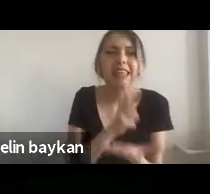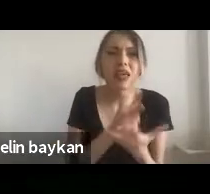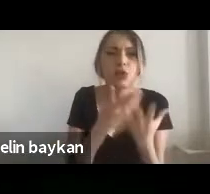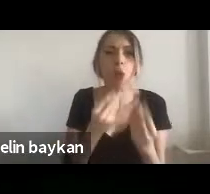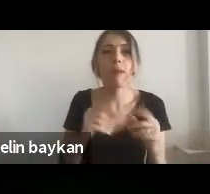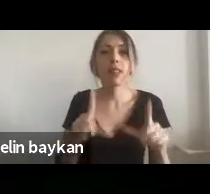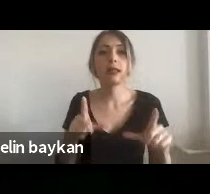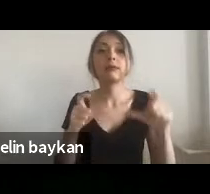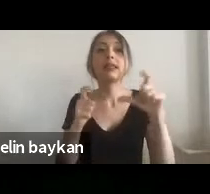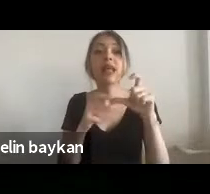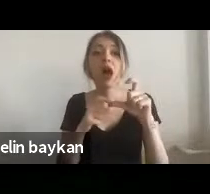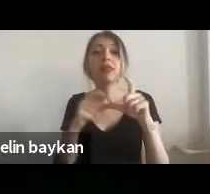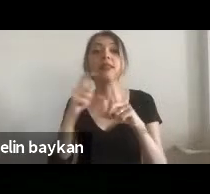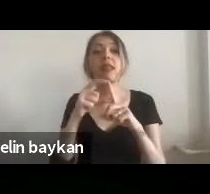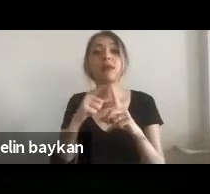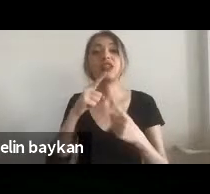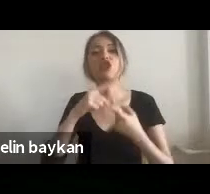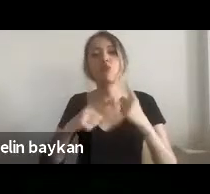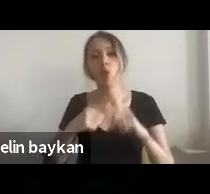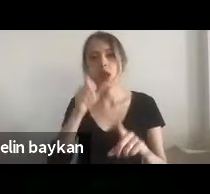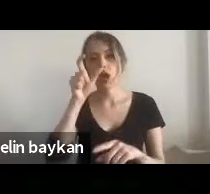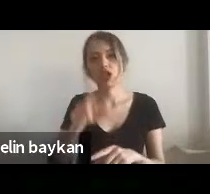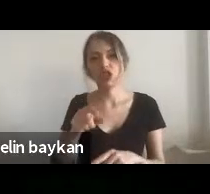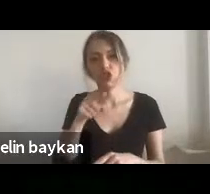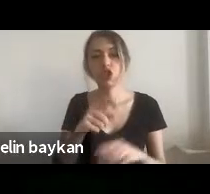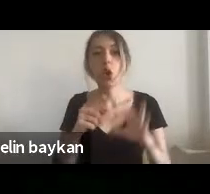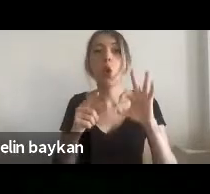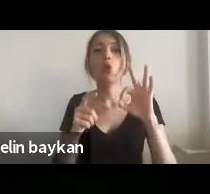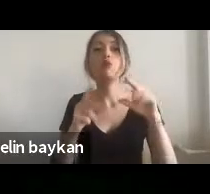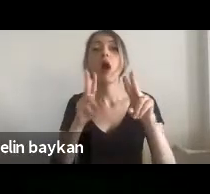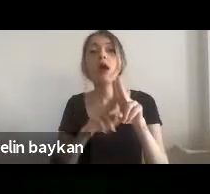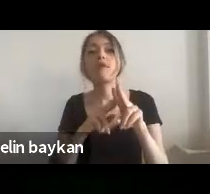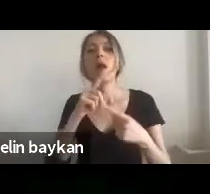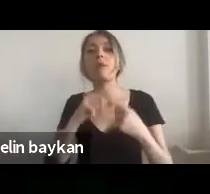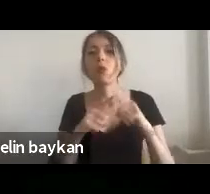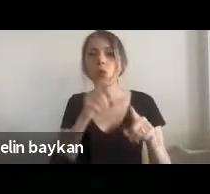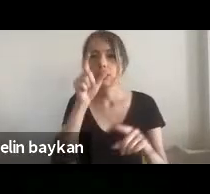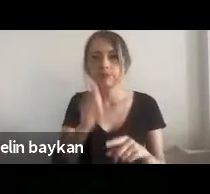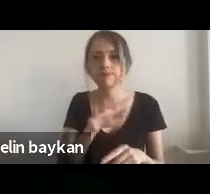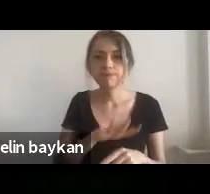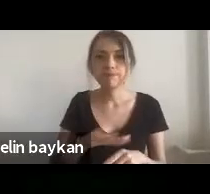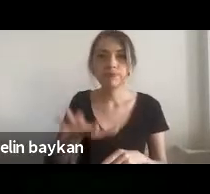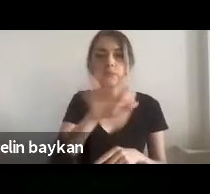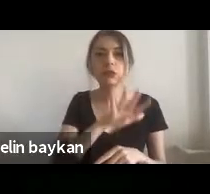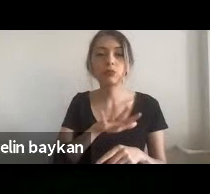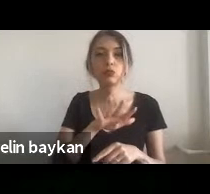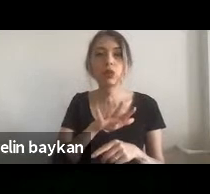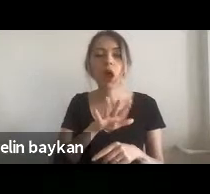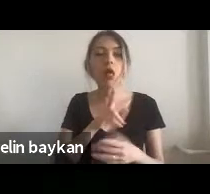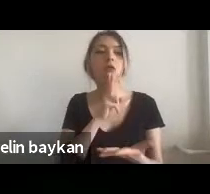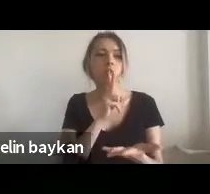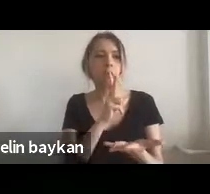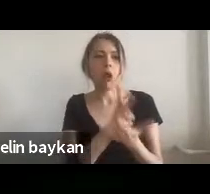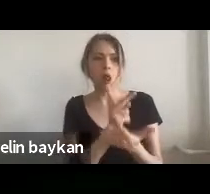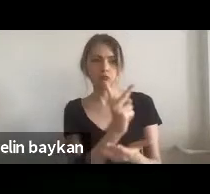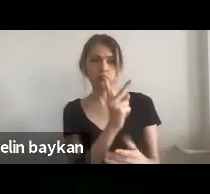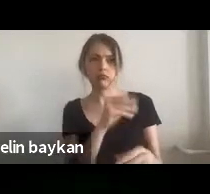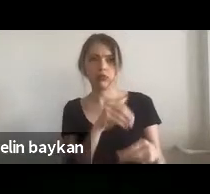tutukluluğu ve daha sonra Osman Kavala'nın tutukluluğu vakasında mahkemelerin kararları uygulamama